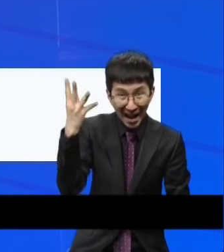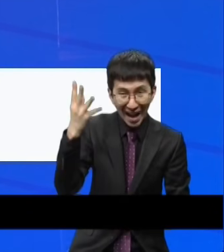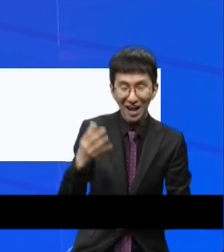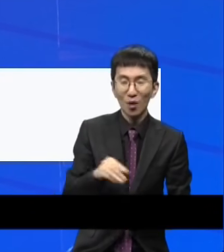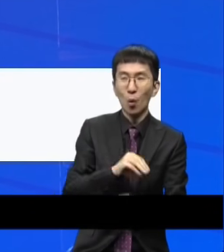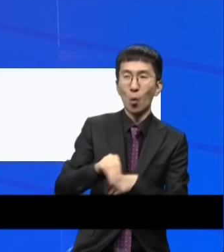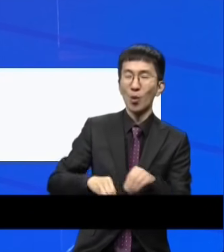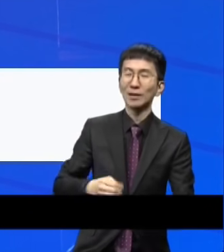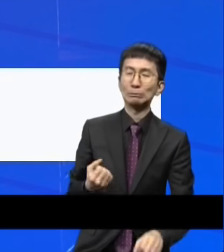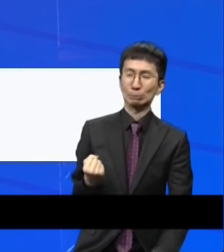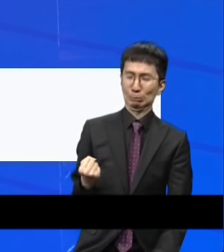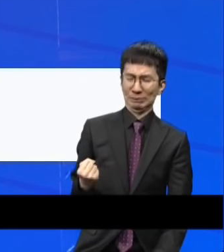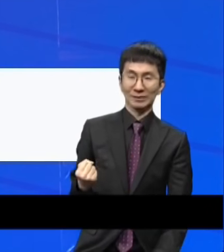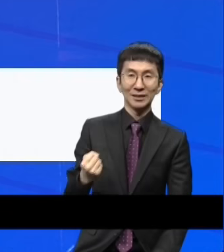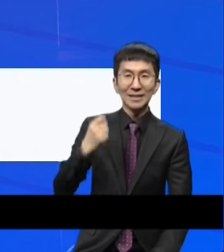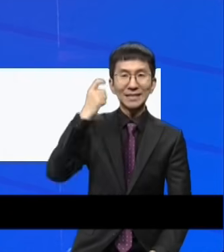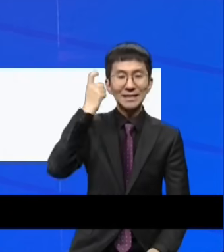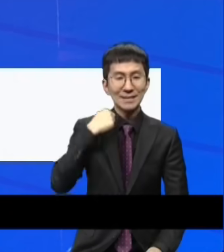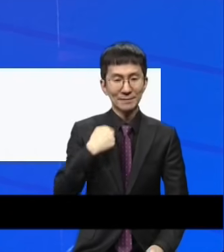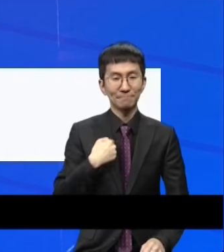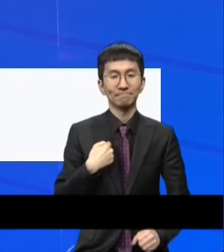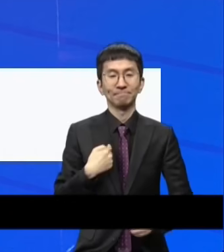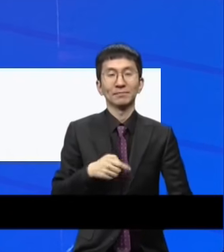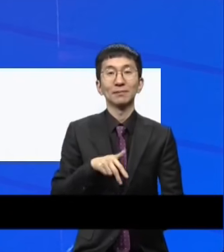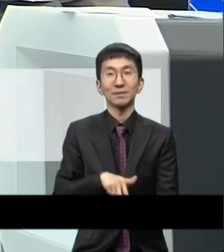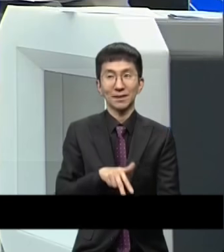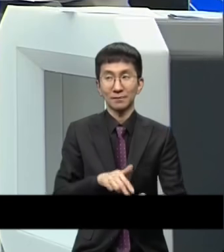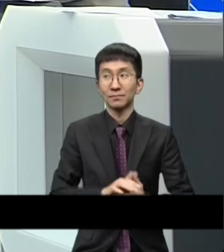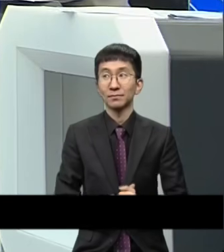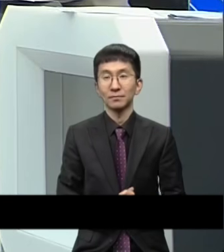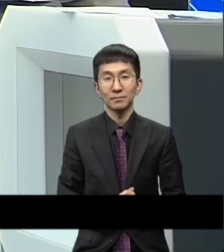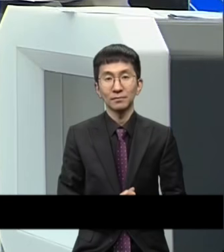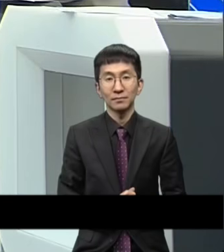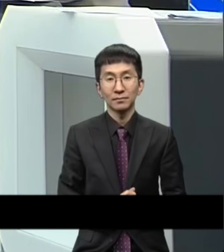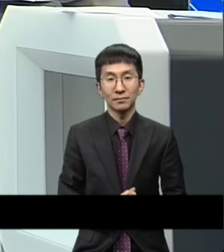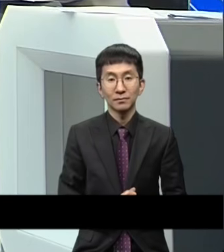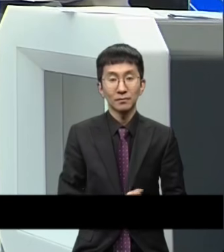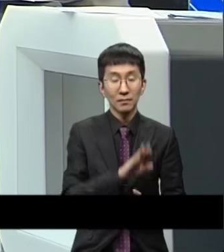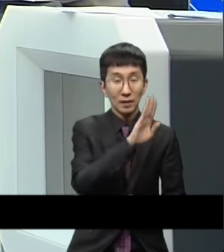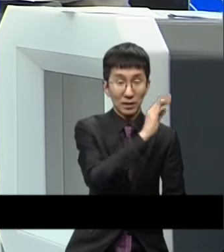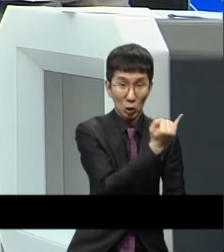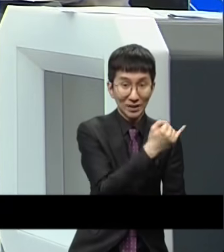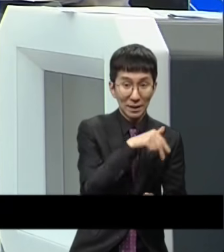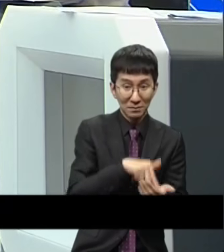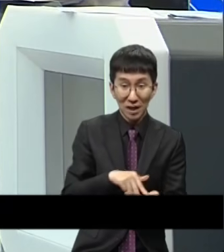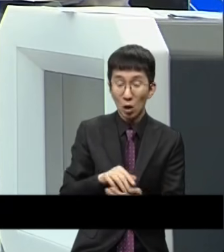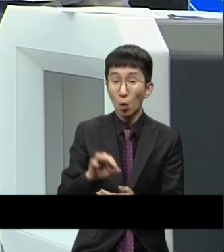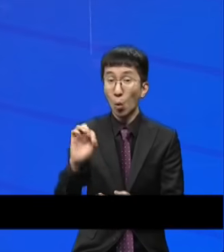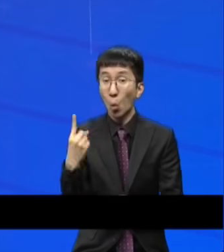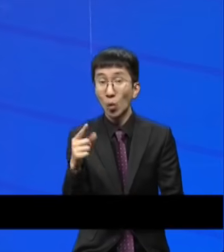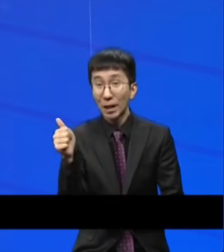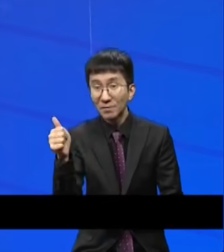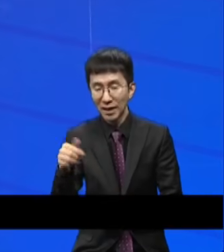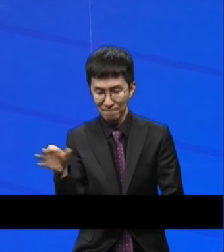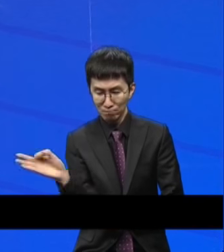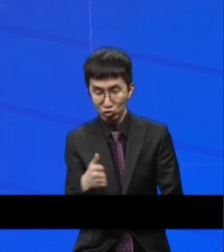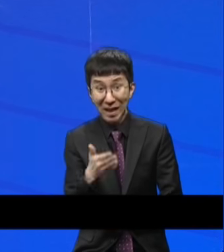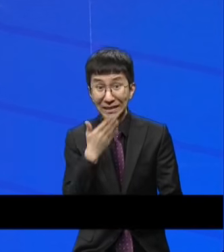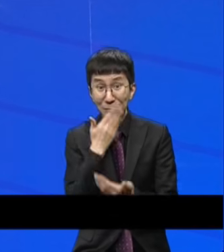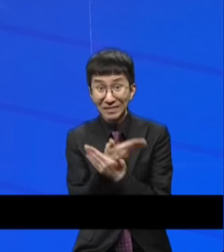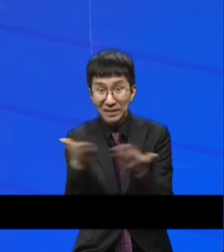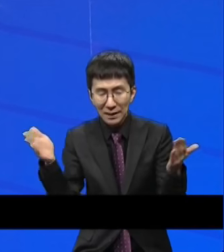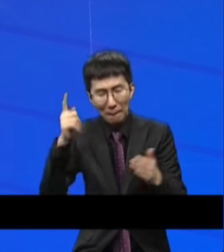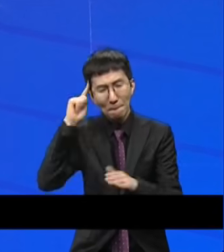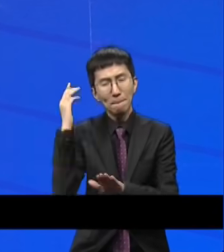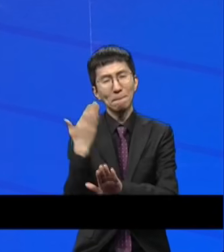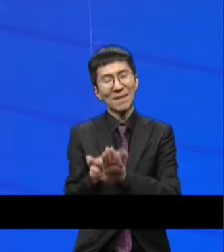두 손을 불끈 쥐게 되는 그런 상황이고요. 박 후보는 오 후보가 무상급식에 반대하다가 시장직을 사퇴한